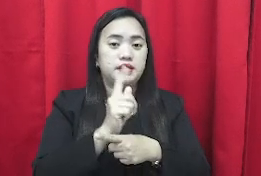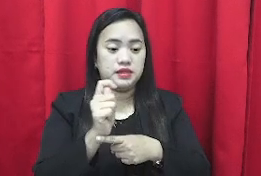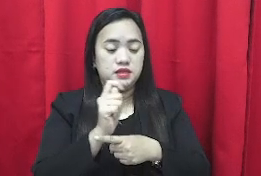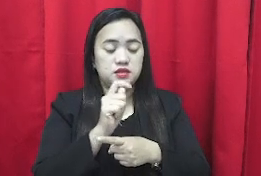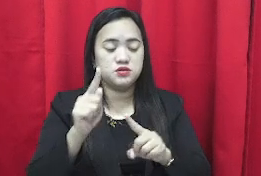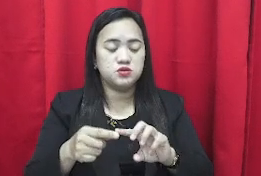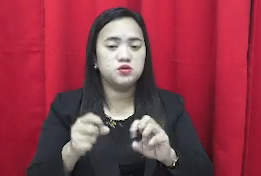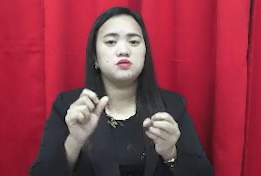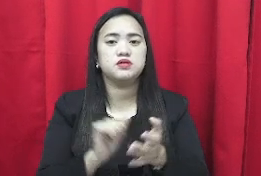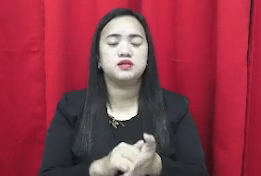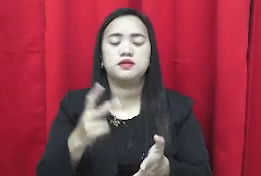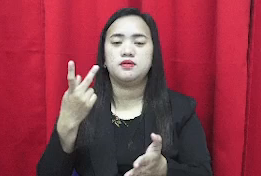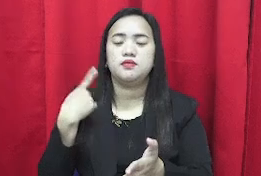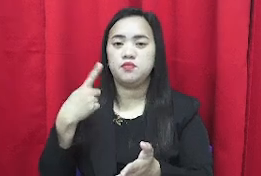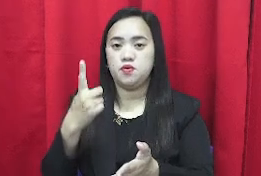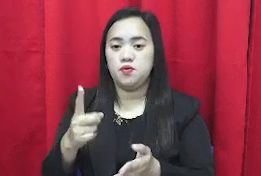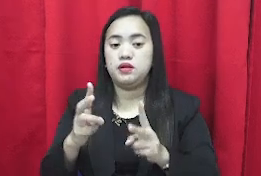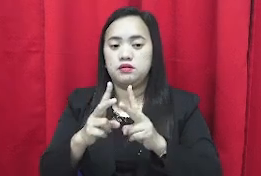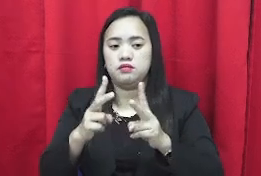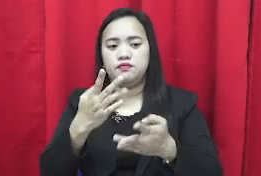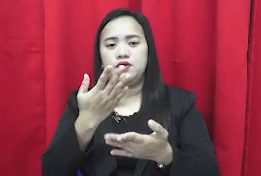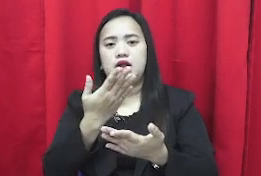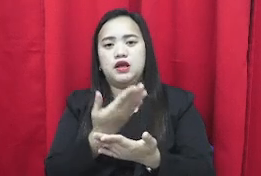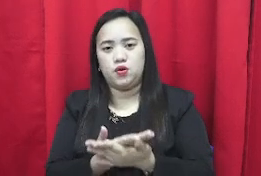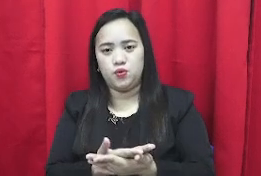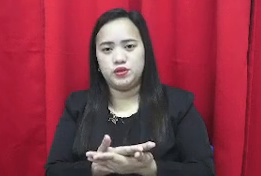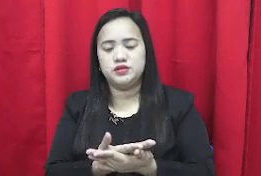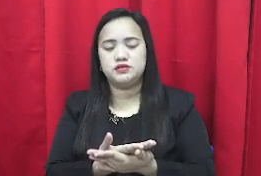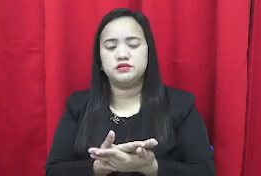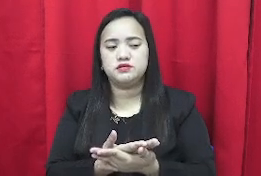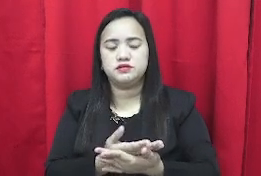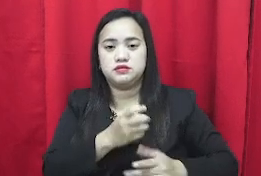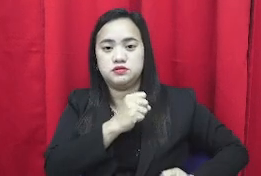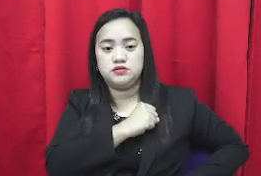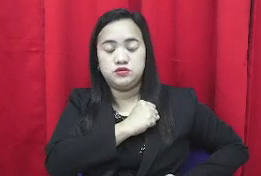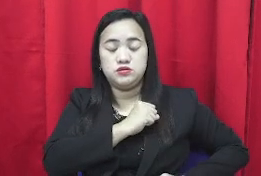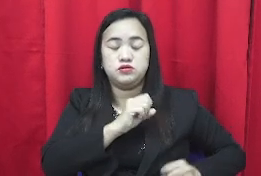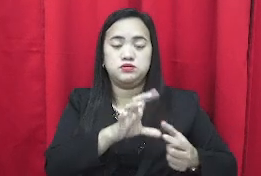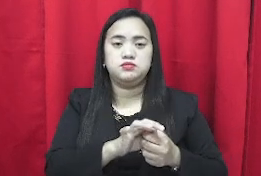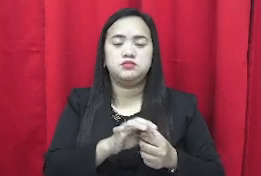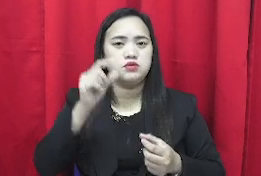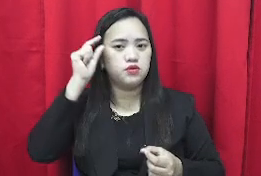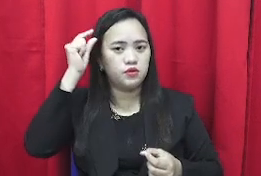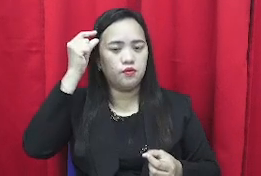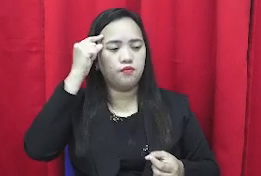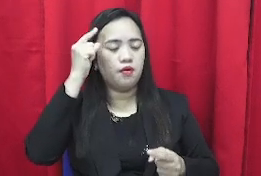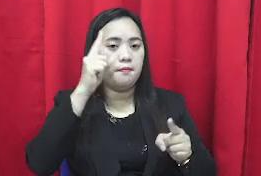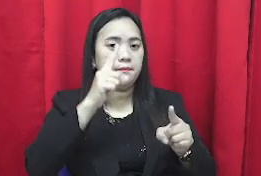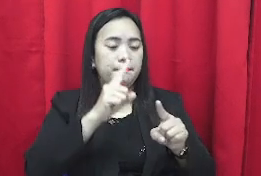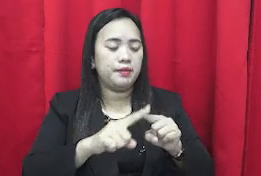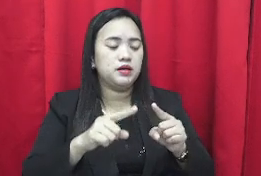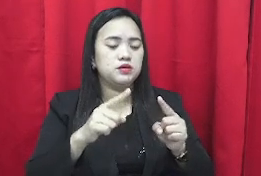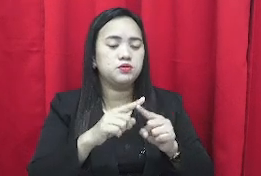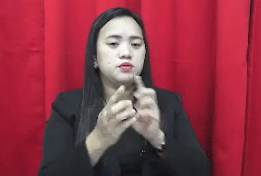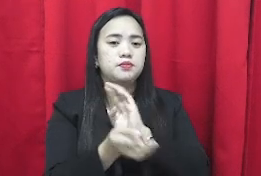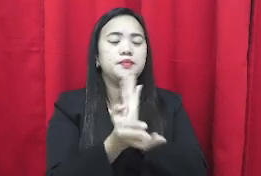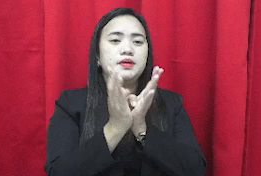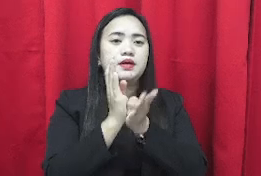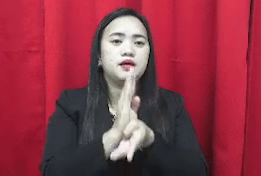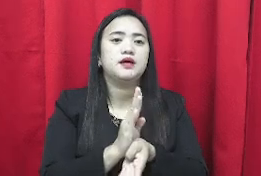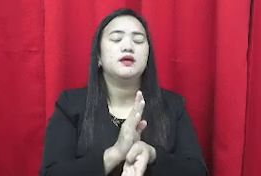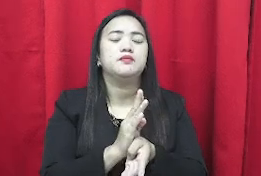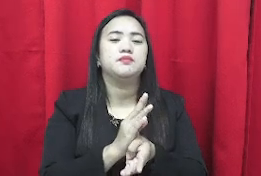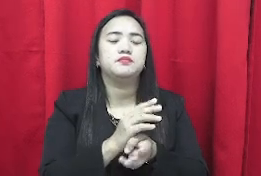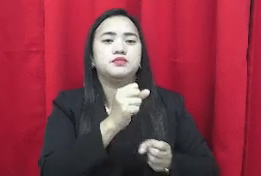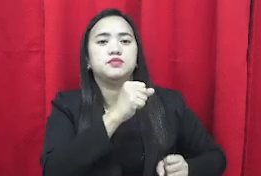magiging isang magaling na sundalo ng ating gobyerno kundi maging mabuti at magaling